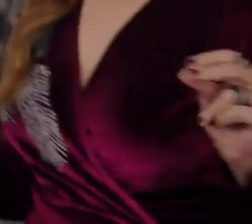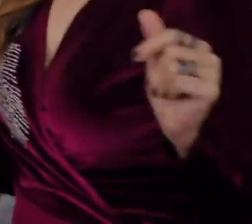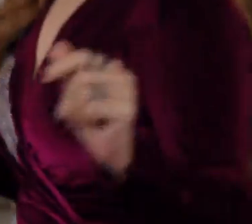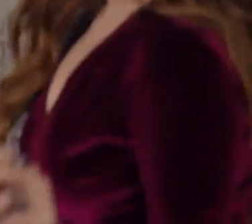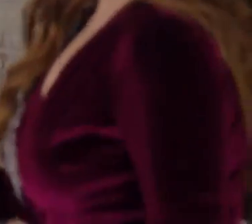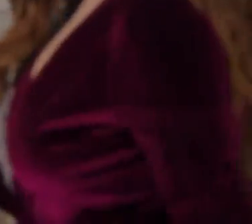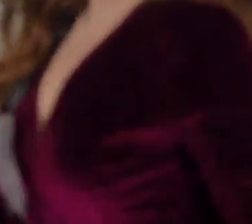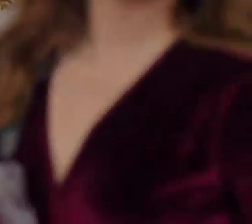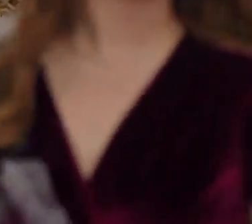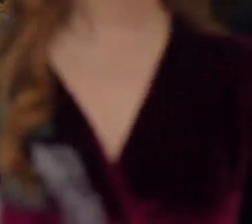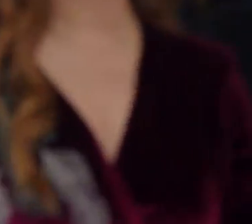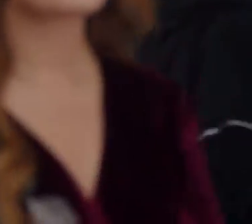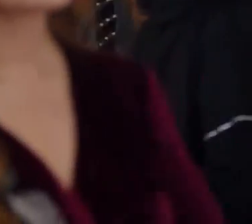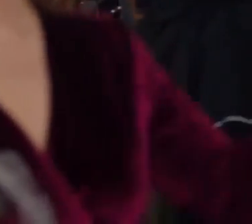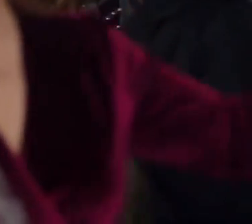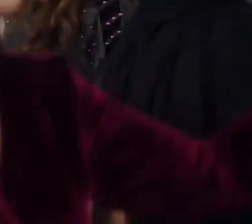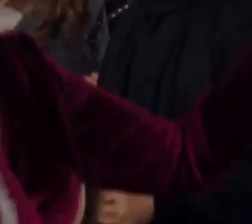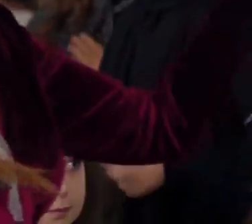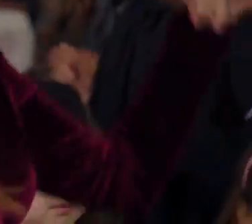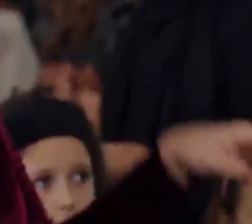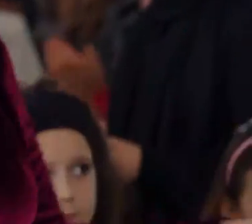Kübra telefon kamerasıyla oynayanları çekiyor.